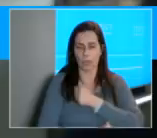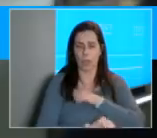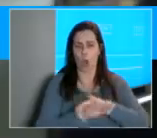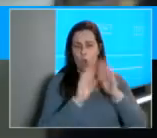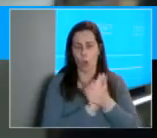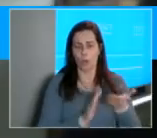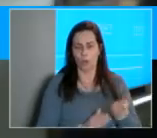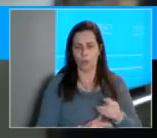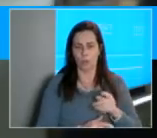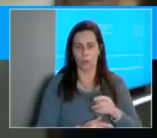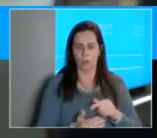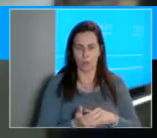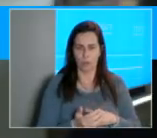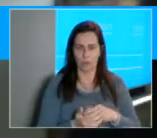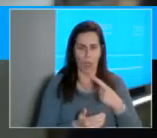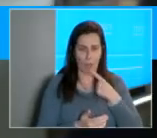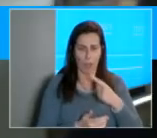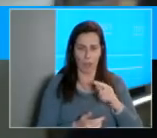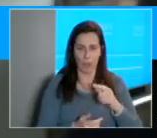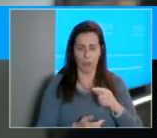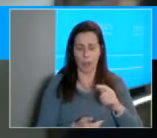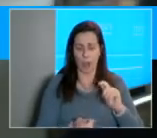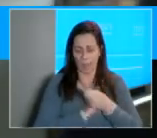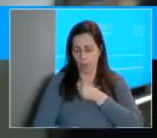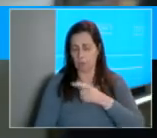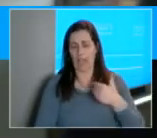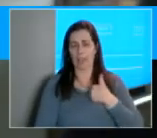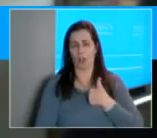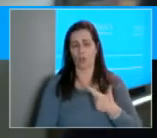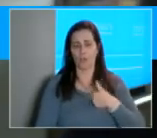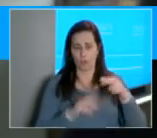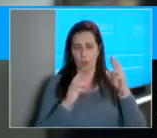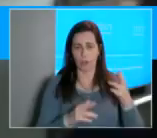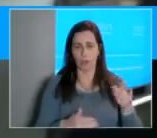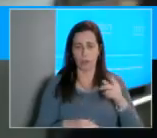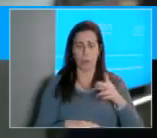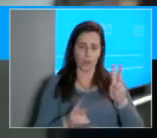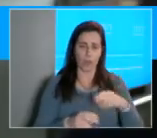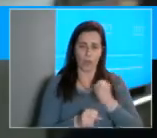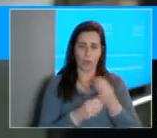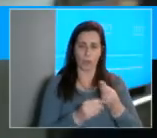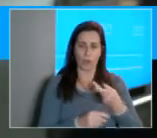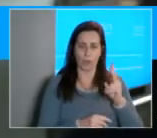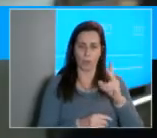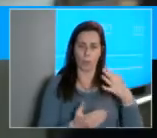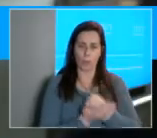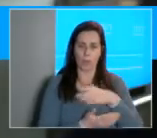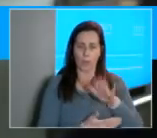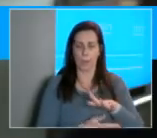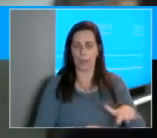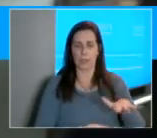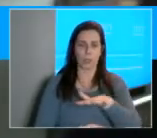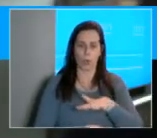סמוטריץ', שהצהיר פעם, הדתה זה אנחנו. ואני מקווה שאז אפשר יהיה לעשות דברים יותר מוצלחים גם